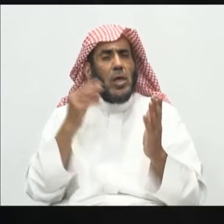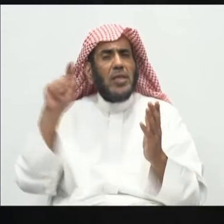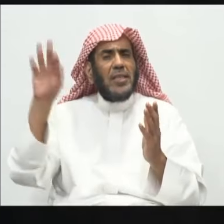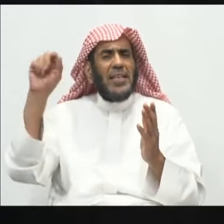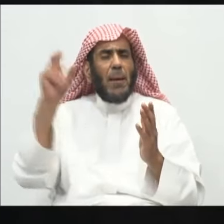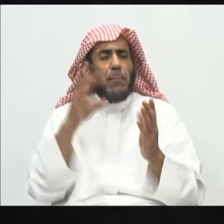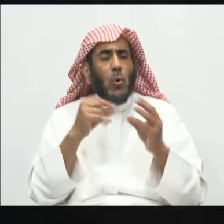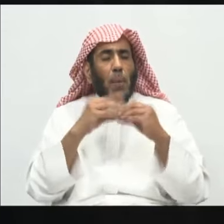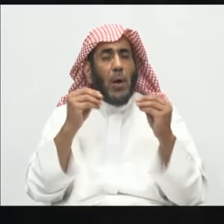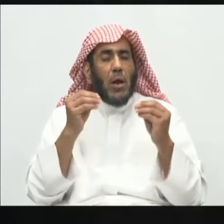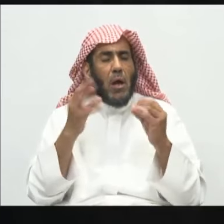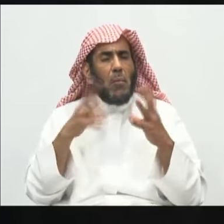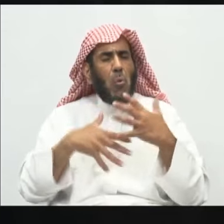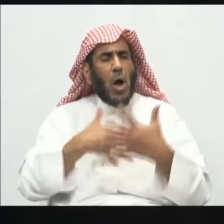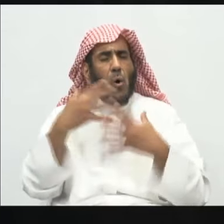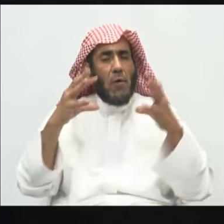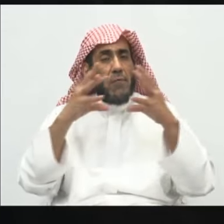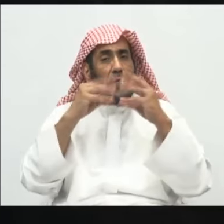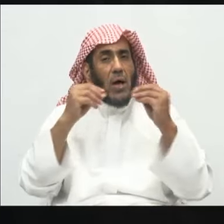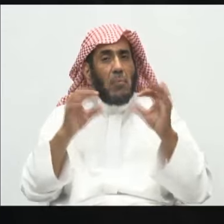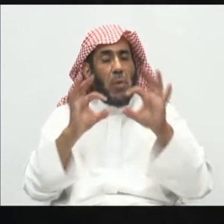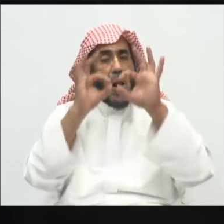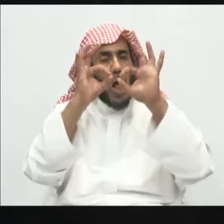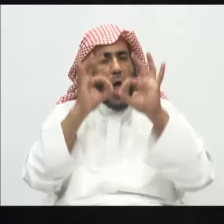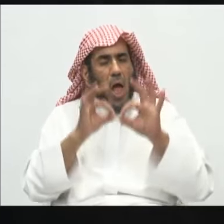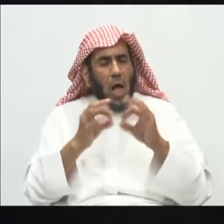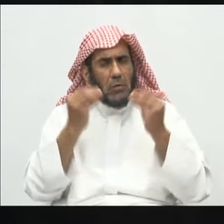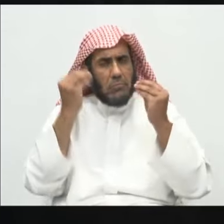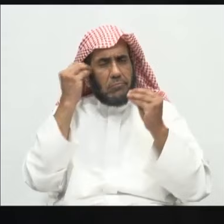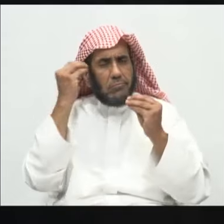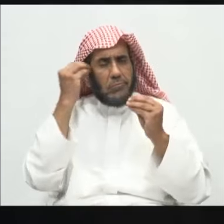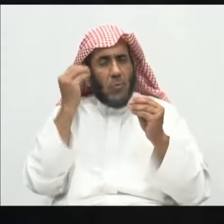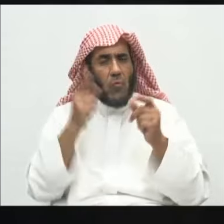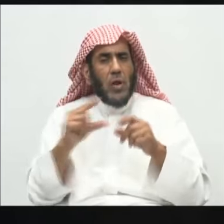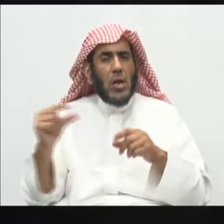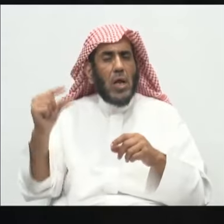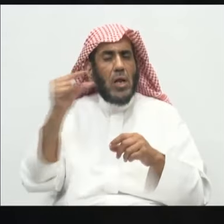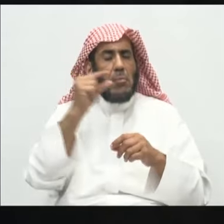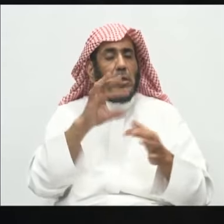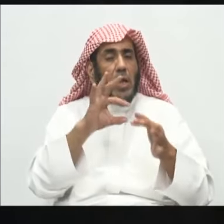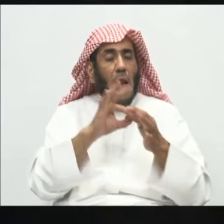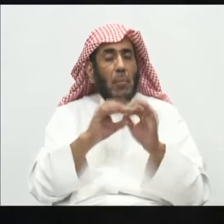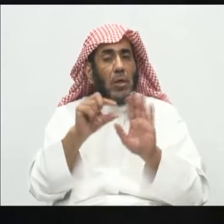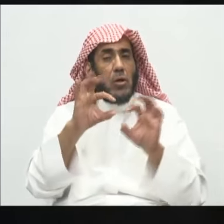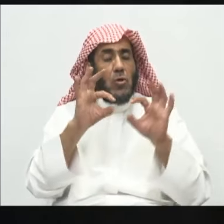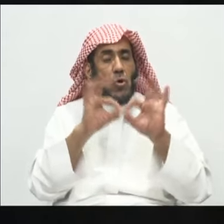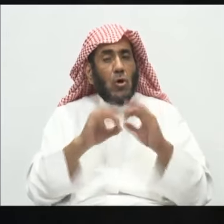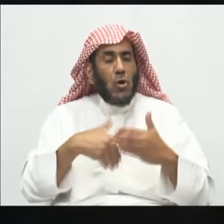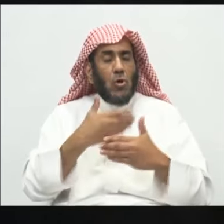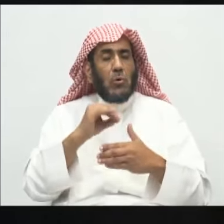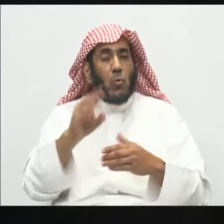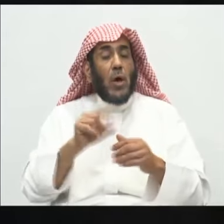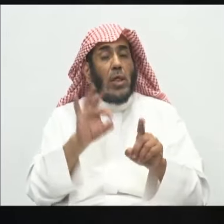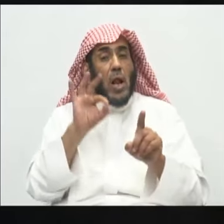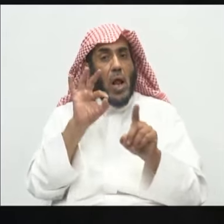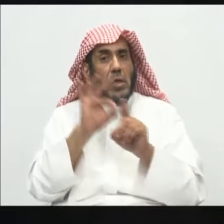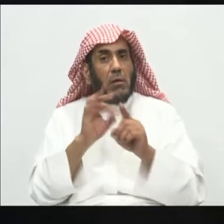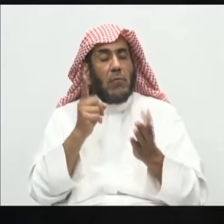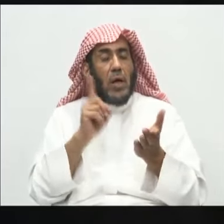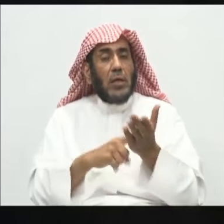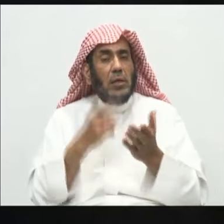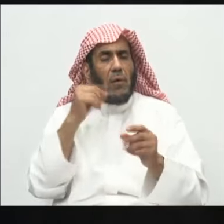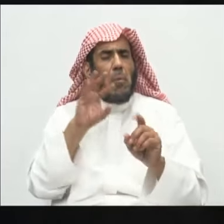و فهم محاوله فهم الايات وسنعرف ايضا بعض الكلمات التي تتعلق بهذه الايات ثم ايضا سنجيب عنها وهذا الهدف ان نفهم ما